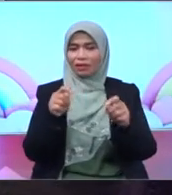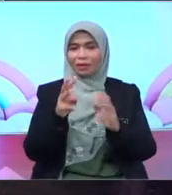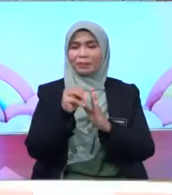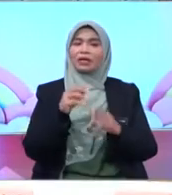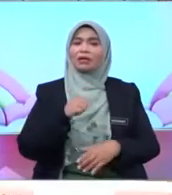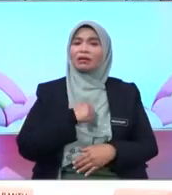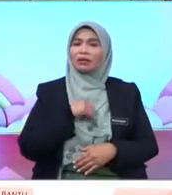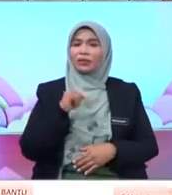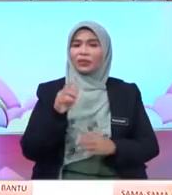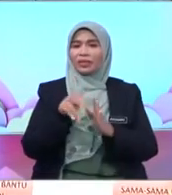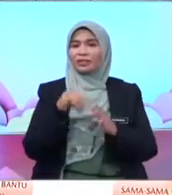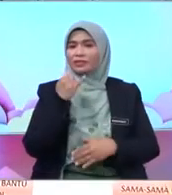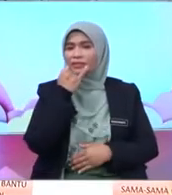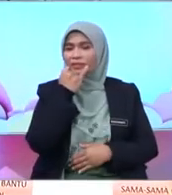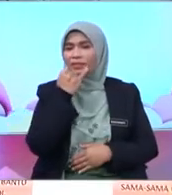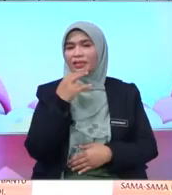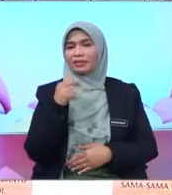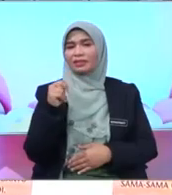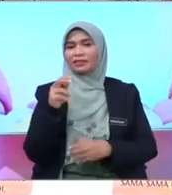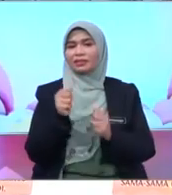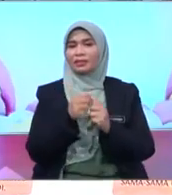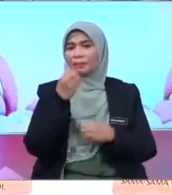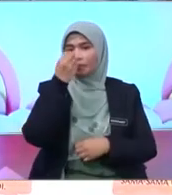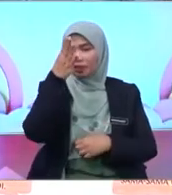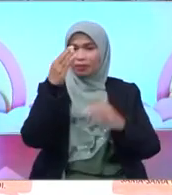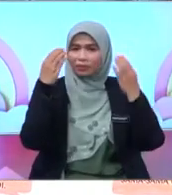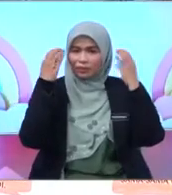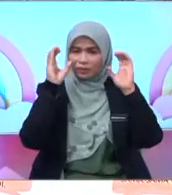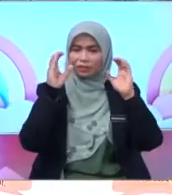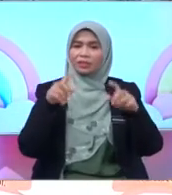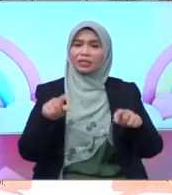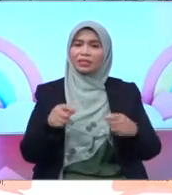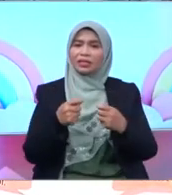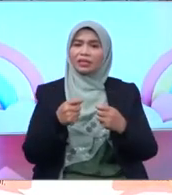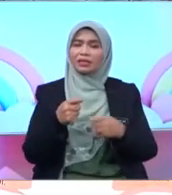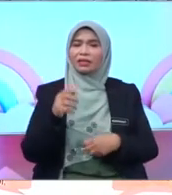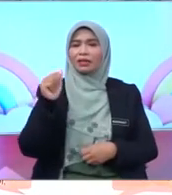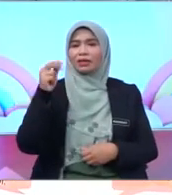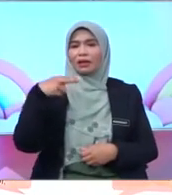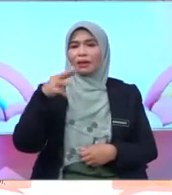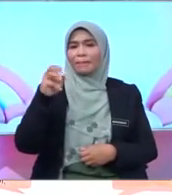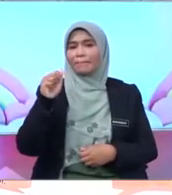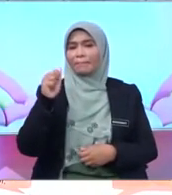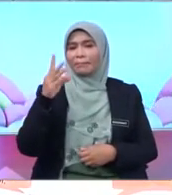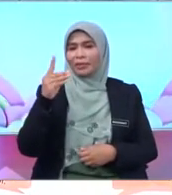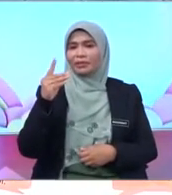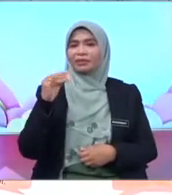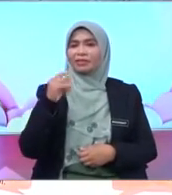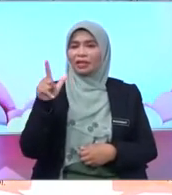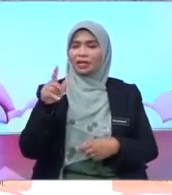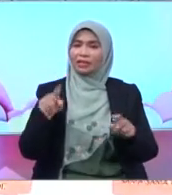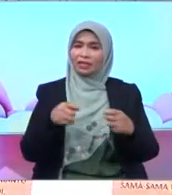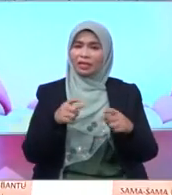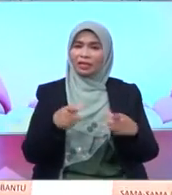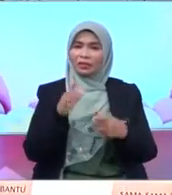kesalahannya dengan memberitahu guru tindakan Ahmad itu merupakan tingkah laku yang